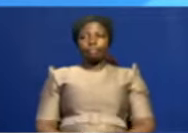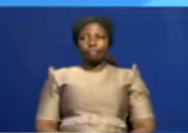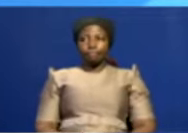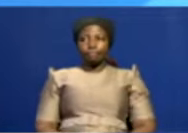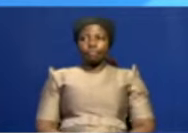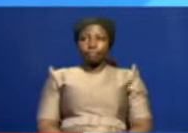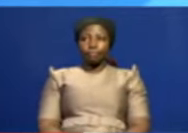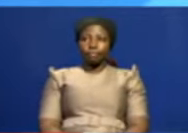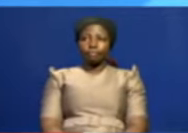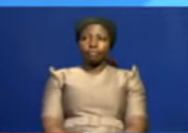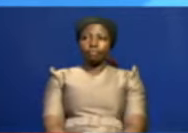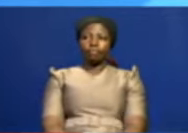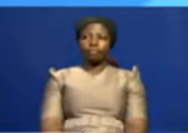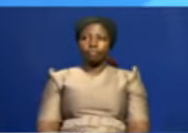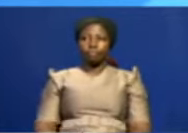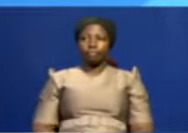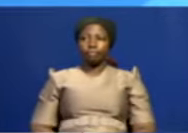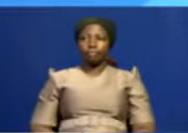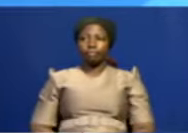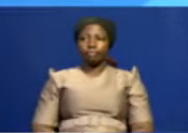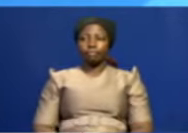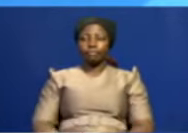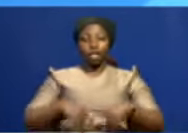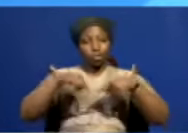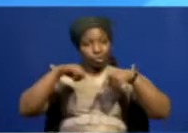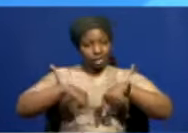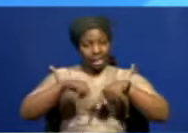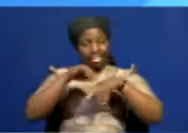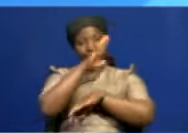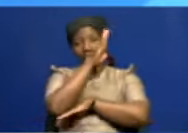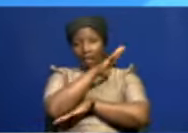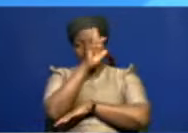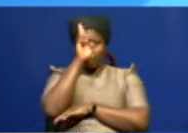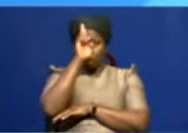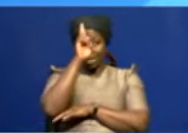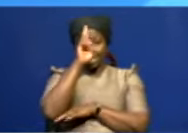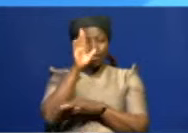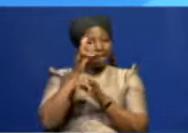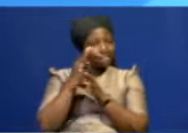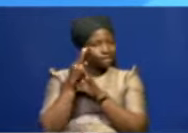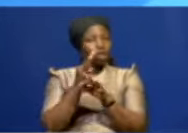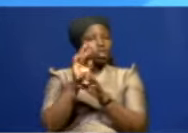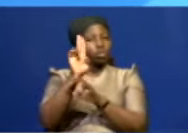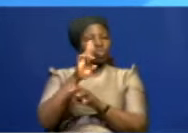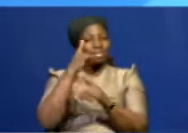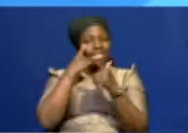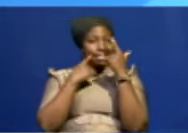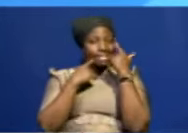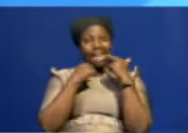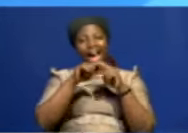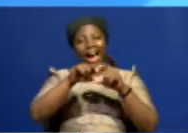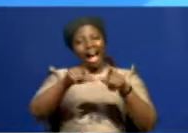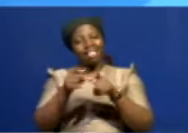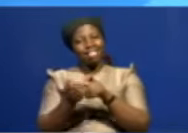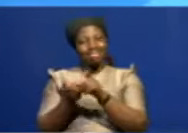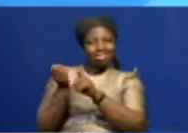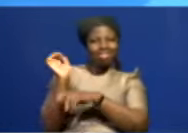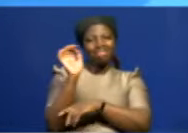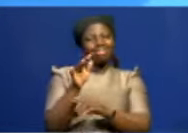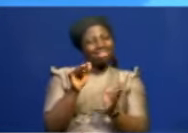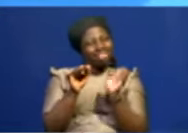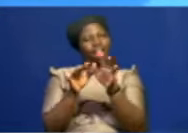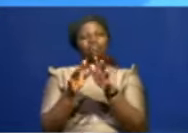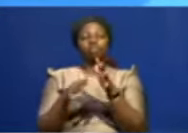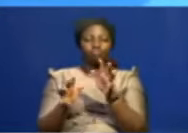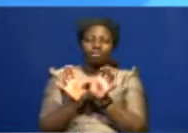Kwingine kwa polisi adhuhuri ya leo walilazimika kutumia vitoza machozi kuwatawanya wafuasi wa mbunge wa